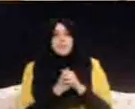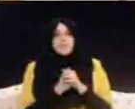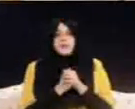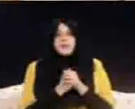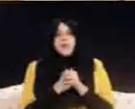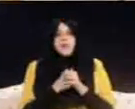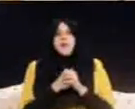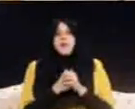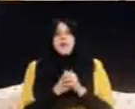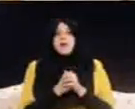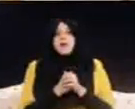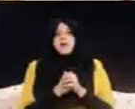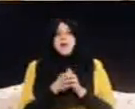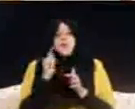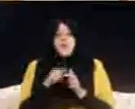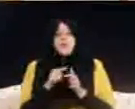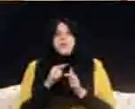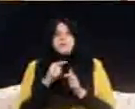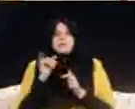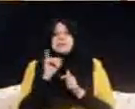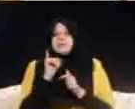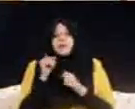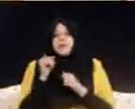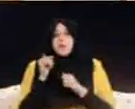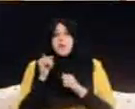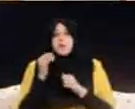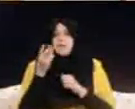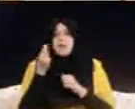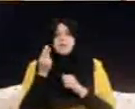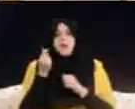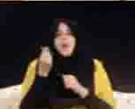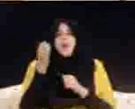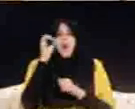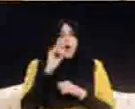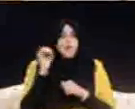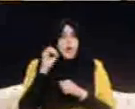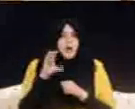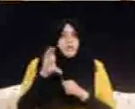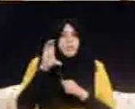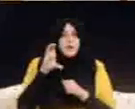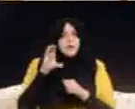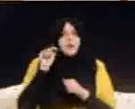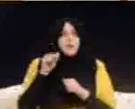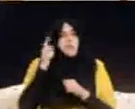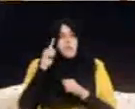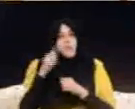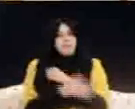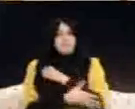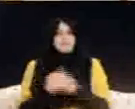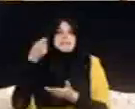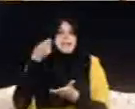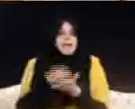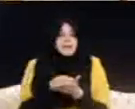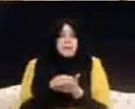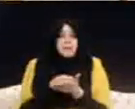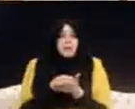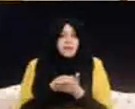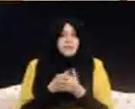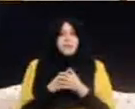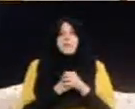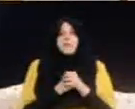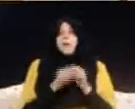الزكاة، وفي رواية: وإلا أكلته الزكاة. بمعنى المال هو وعاء للزكاة، يخضع للزكاة